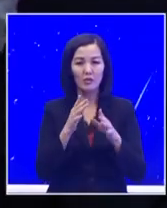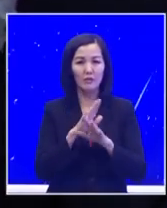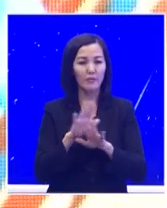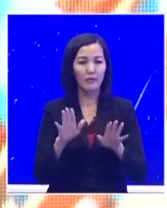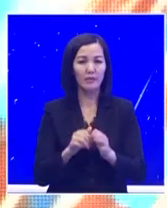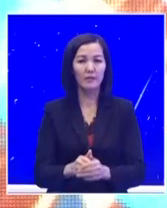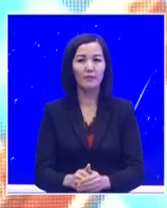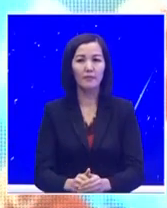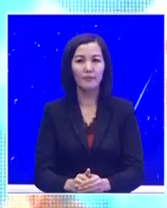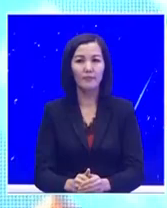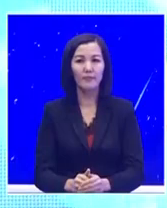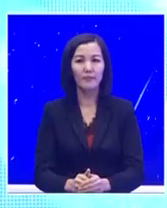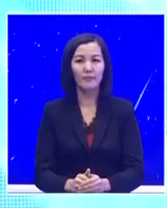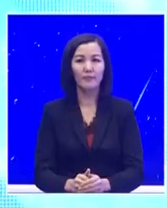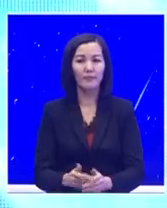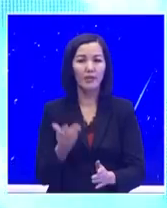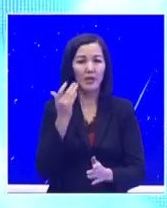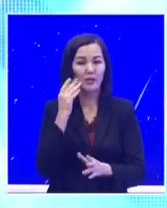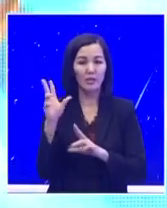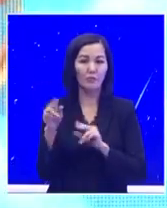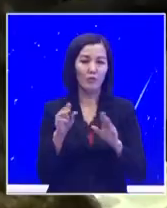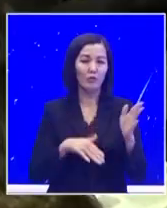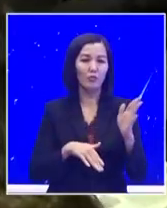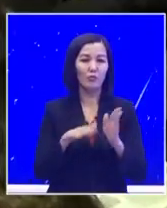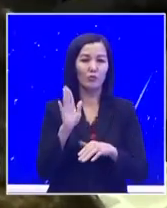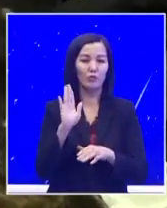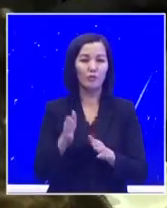ешқашан. Жас шықпасын, арғашан бақытты болсын.